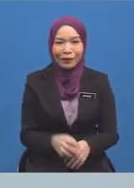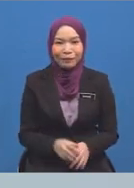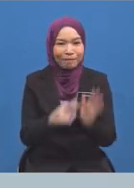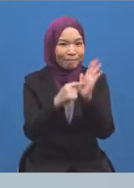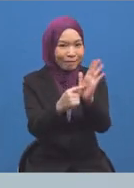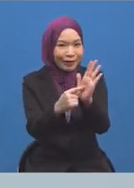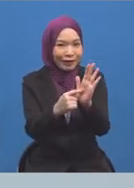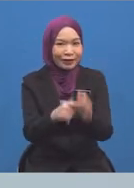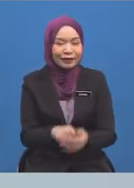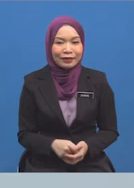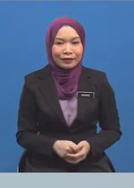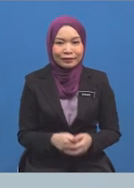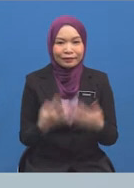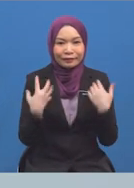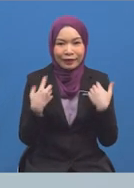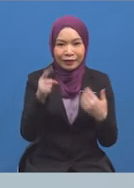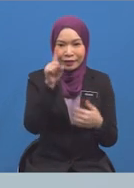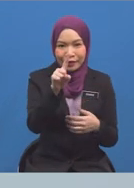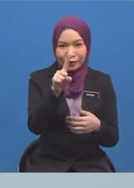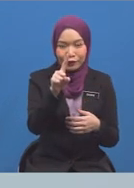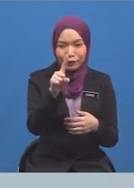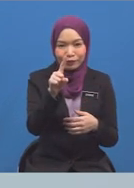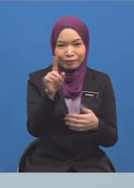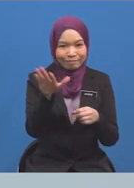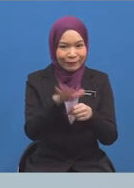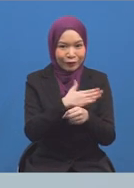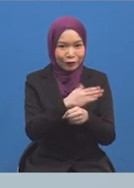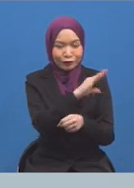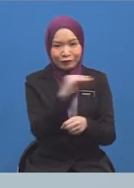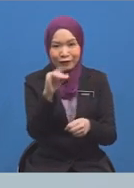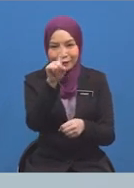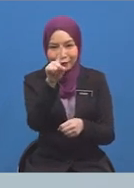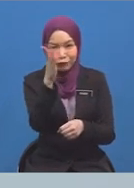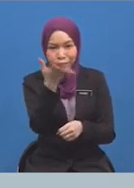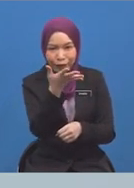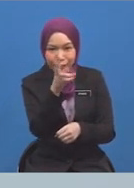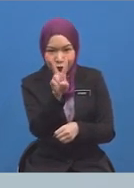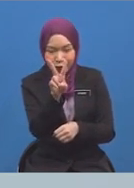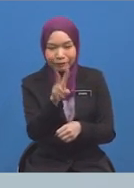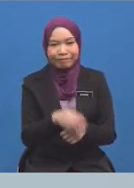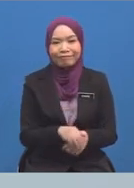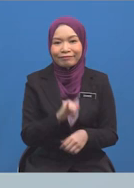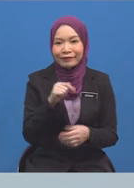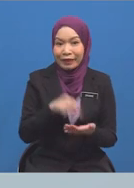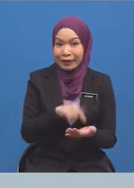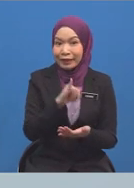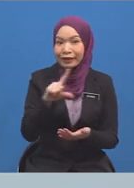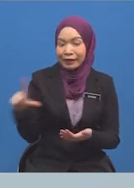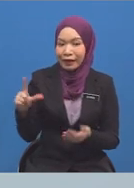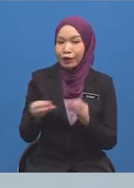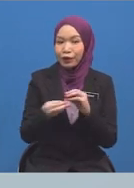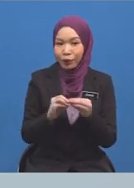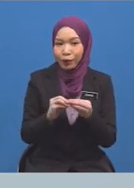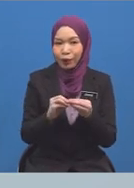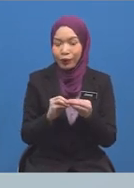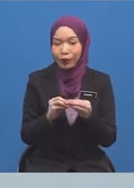bocah lengkap satu pecahan Tupperware ini merupakan no bercampur